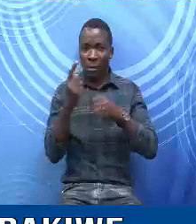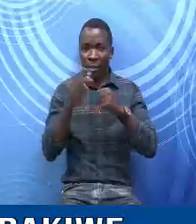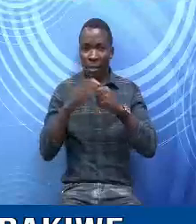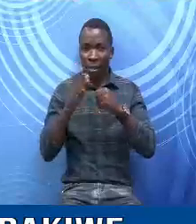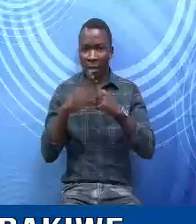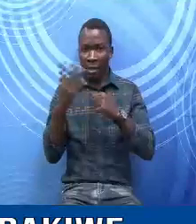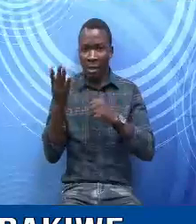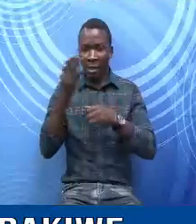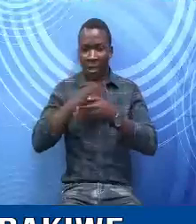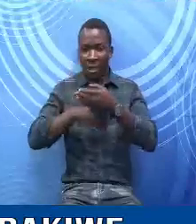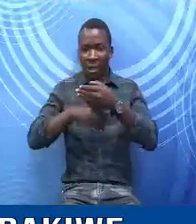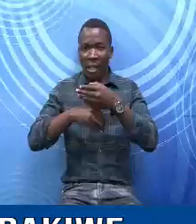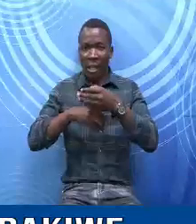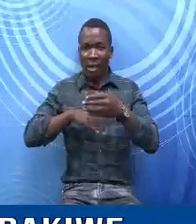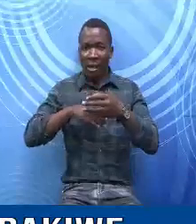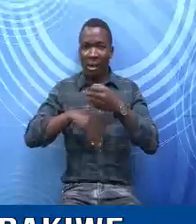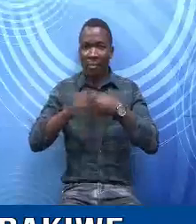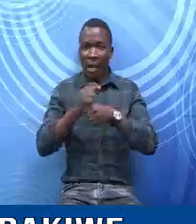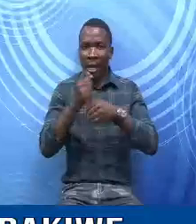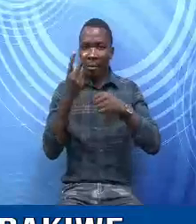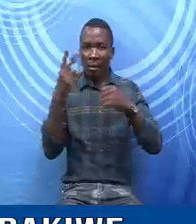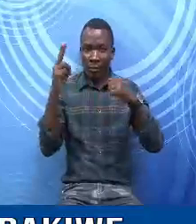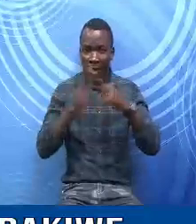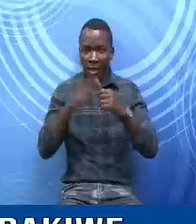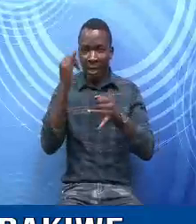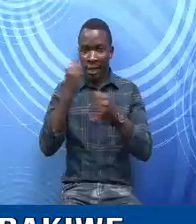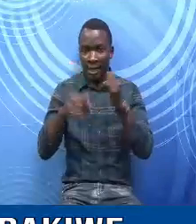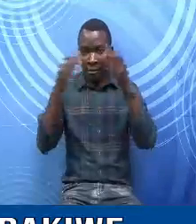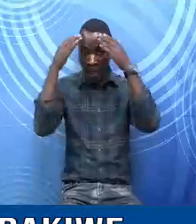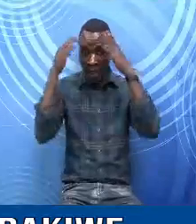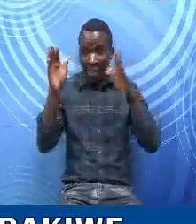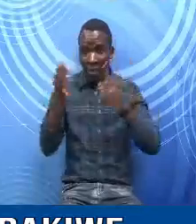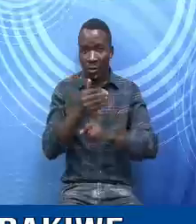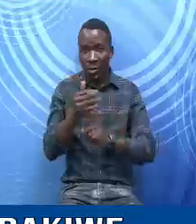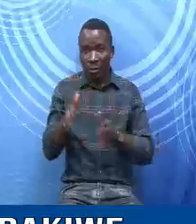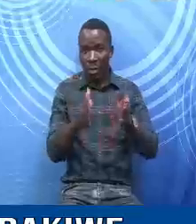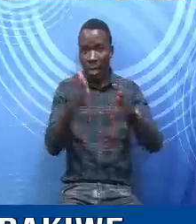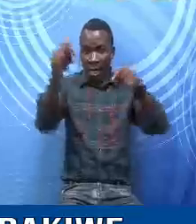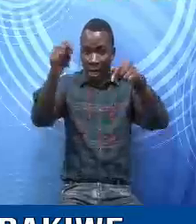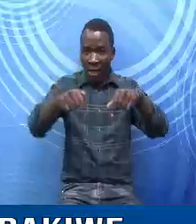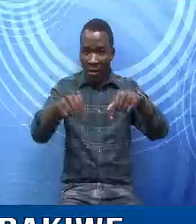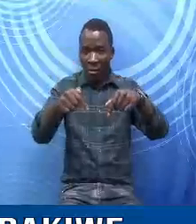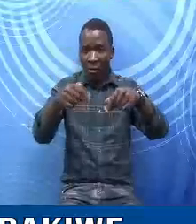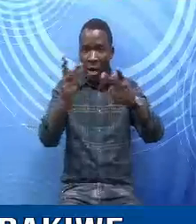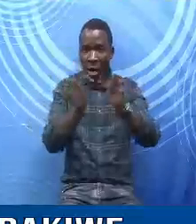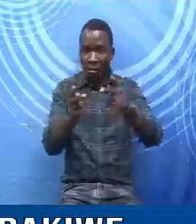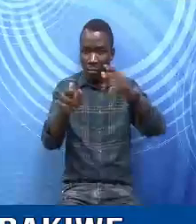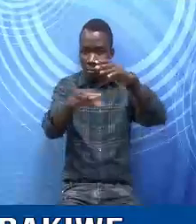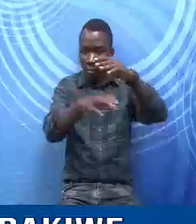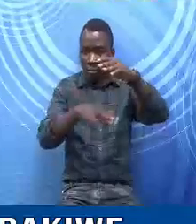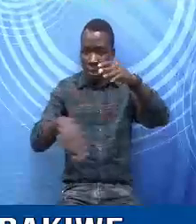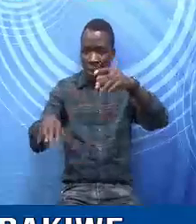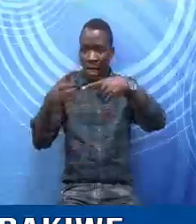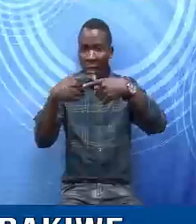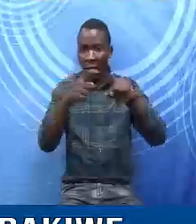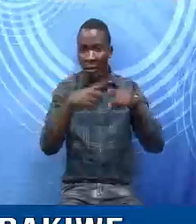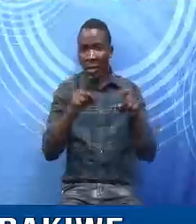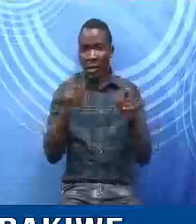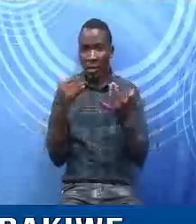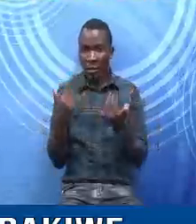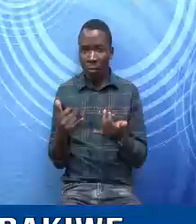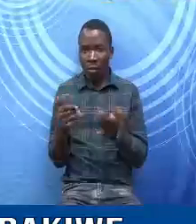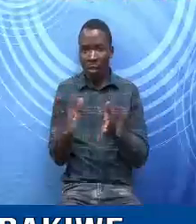imyaka 27 yarishize batazi ko bazabona umuhanda muri bino bice byo mu makaritsiye cyangwa se binyura za Kibeho, none ngo